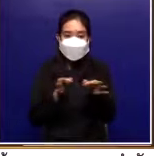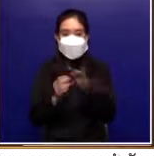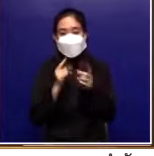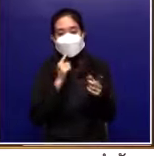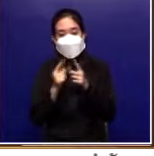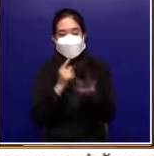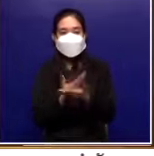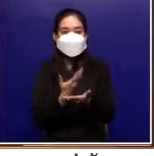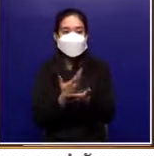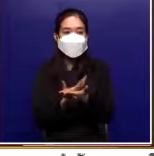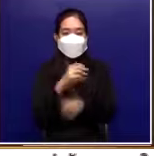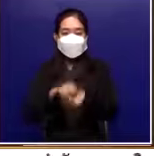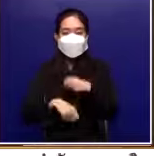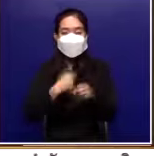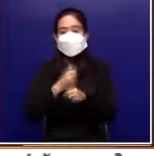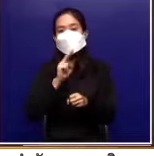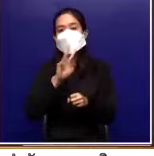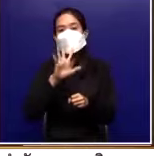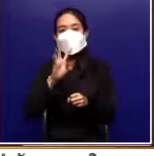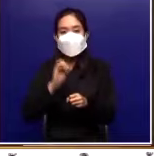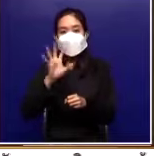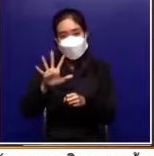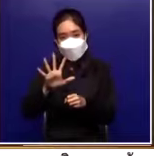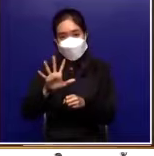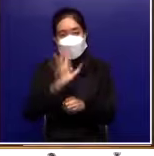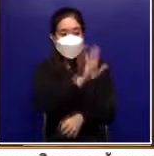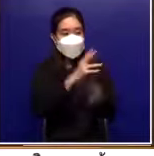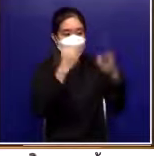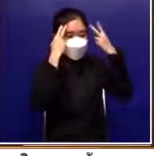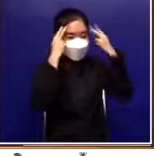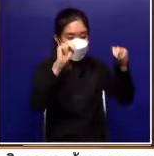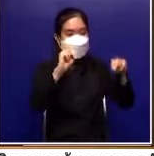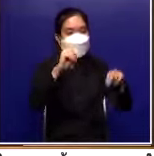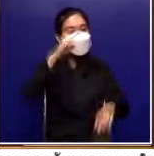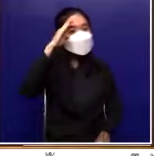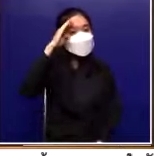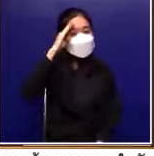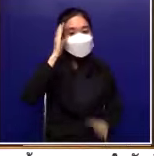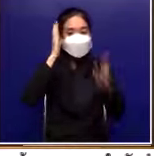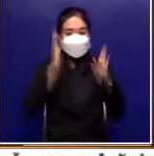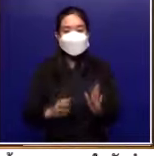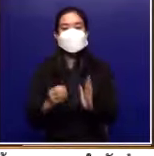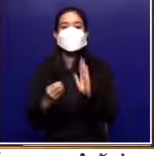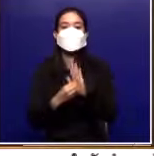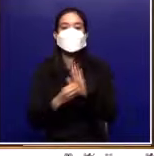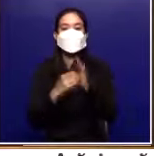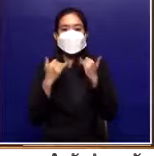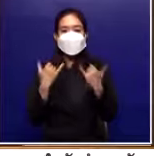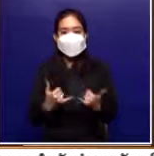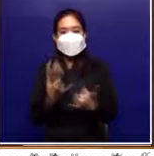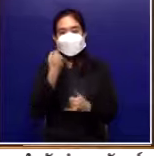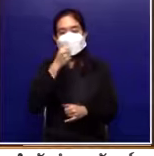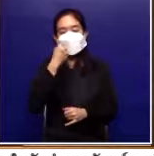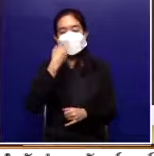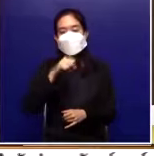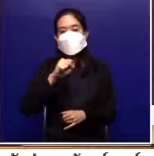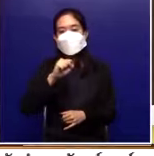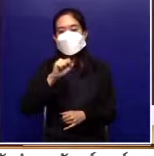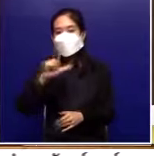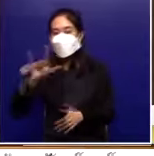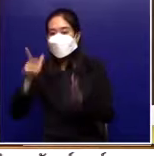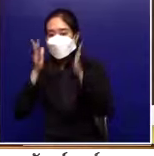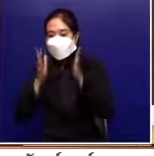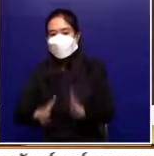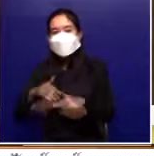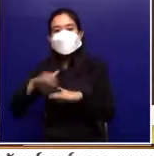จำปี65ของรัฐบาลพลเอกประยุทธ์จันทร์โอชาคนกรุงเทพมหานคร10กว่าล้านคน50เขตดีใจได้ครึ่งวันท่